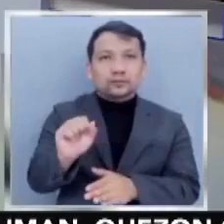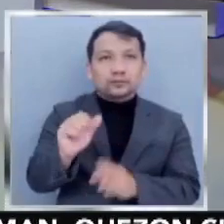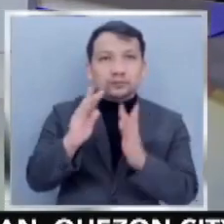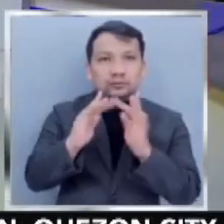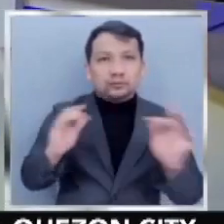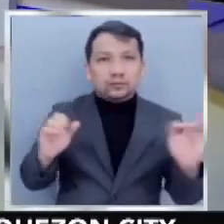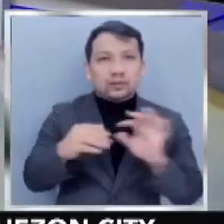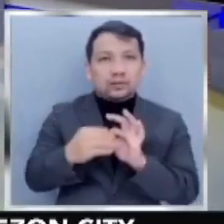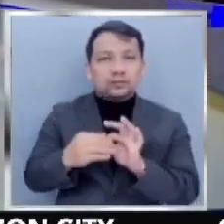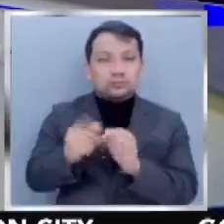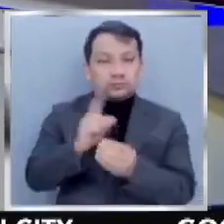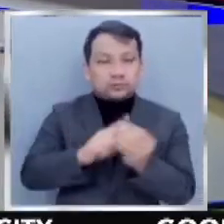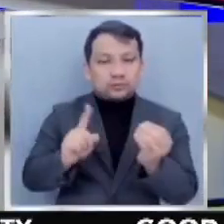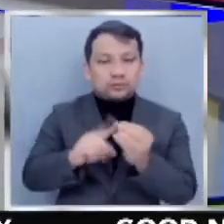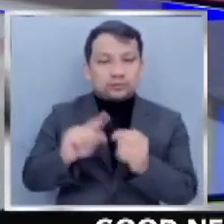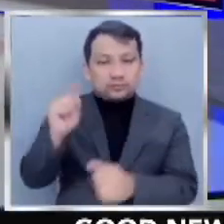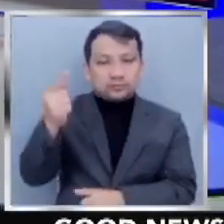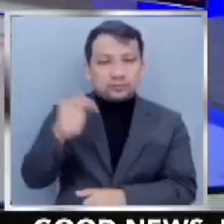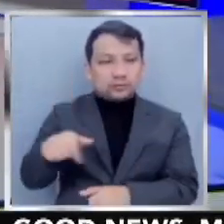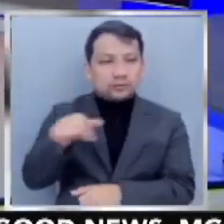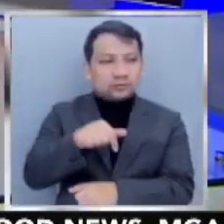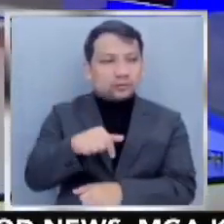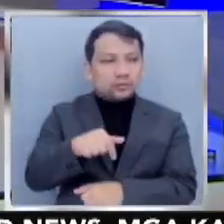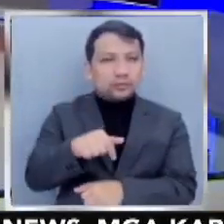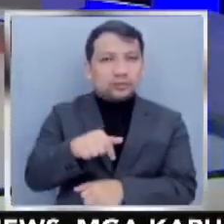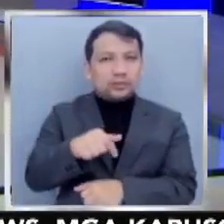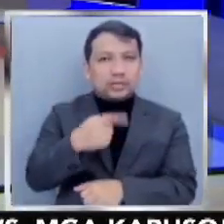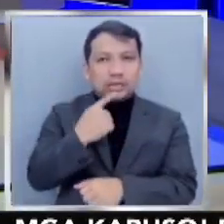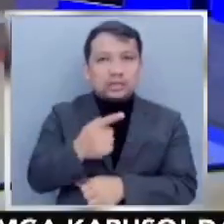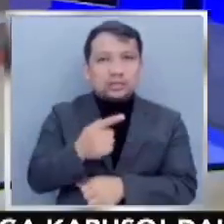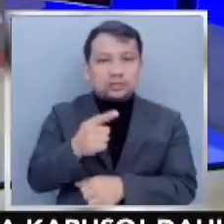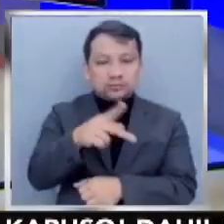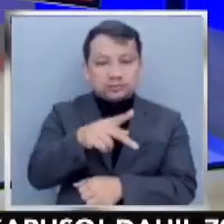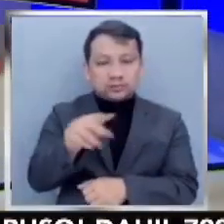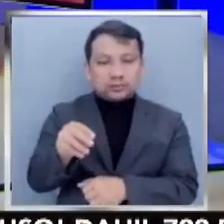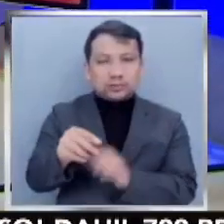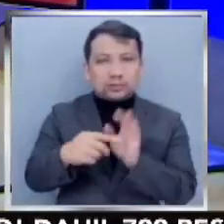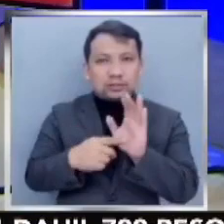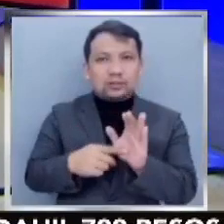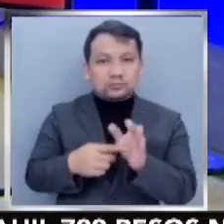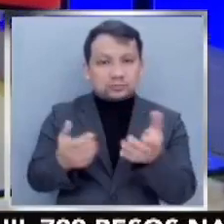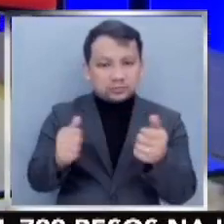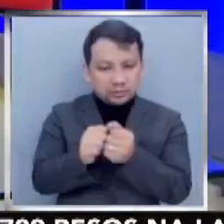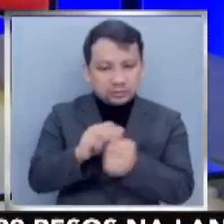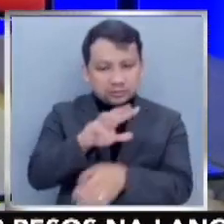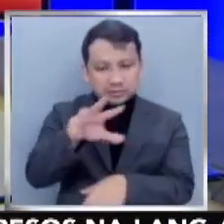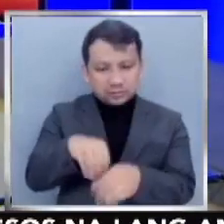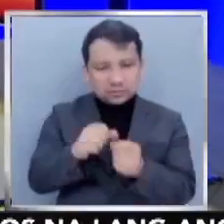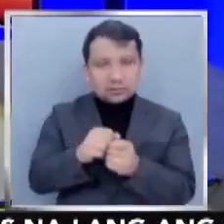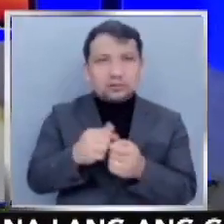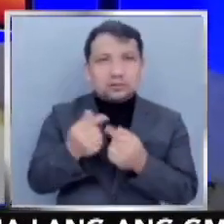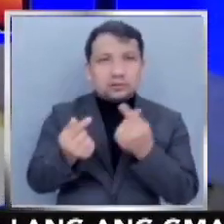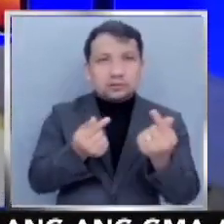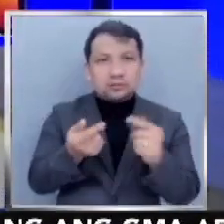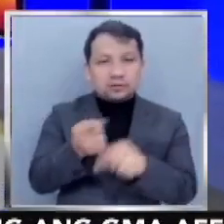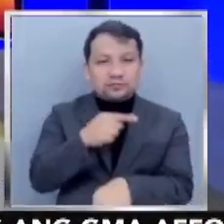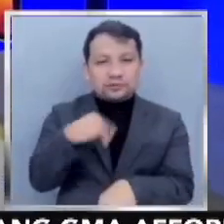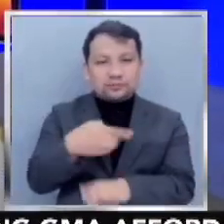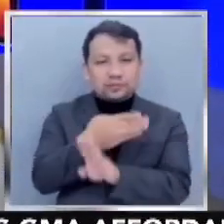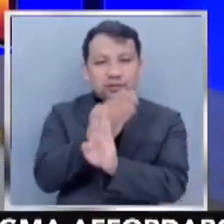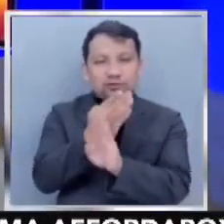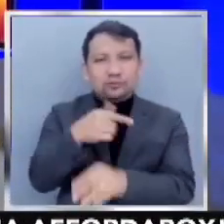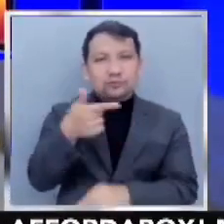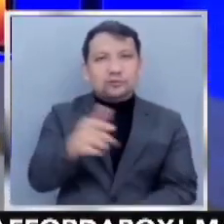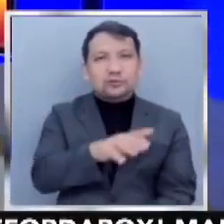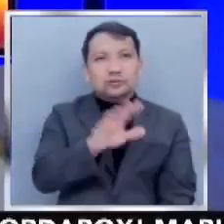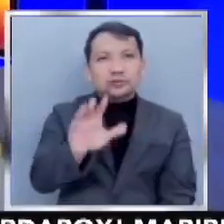sa cast ng nangungunang murder mystery drama series sa primetime nakijam kasama ang mga kapusong Dabawenyo. Yan ang report ni